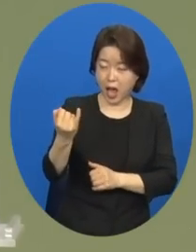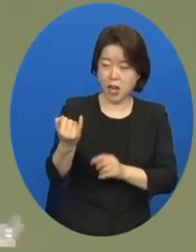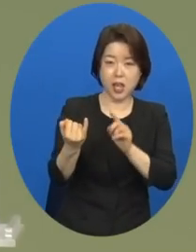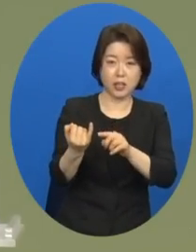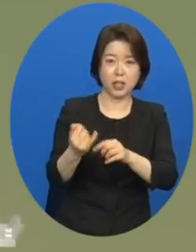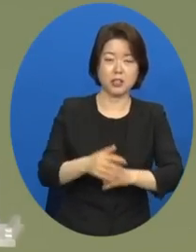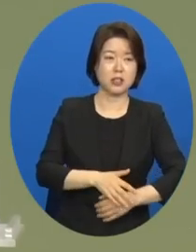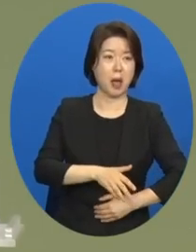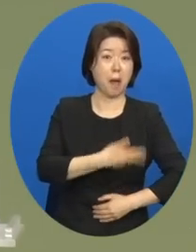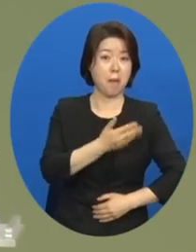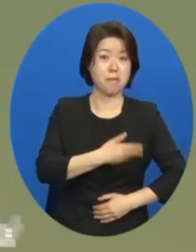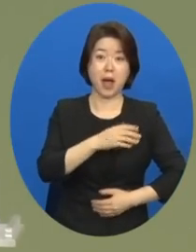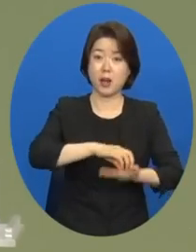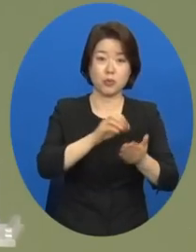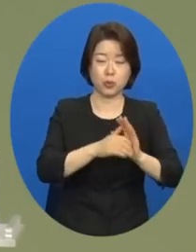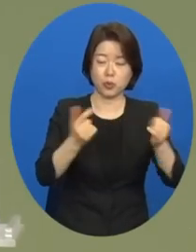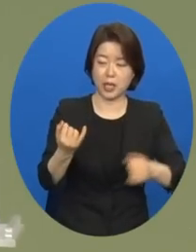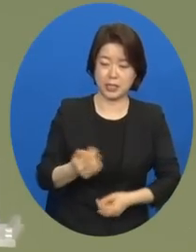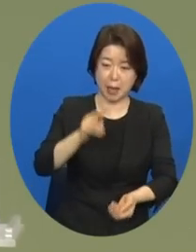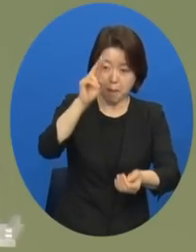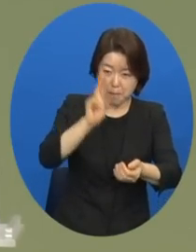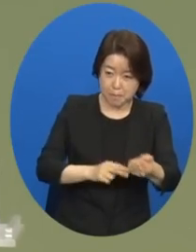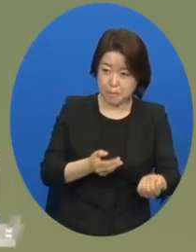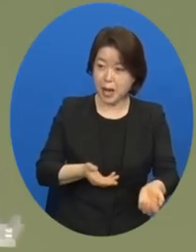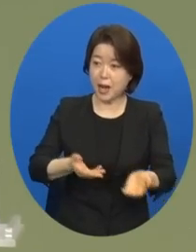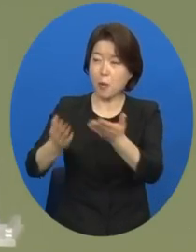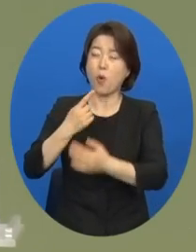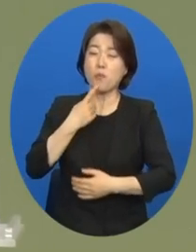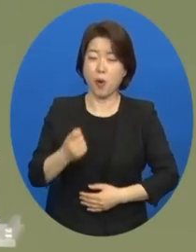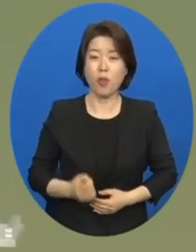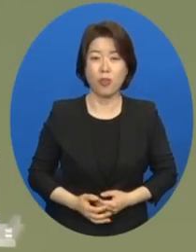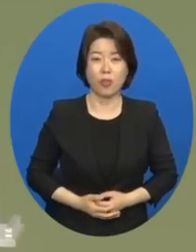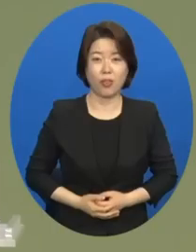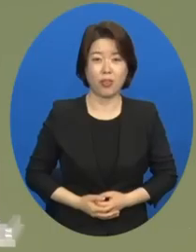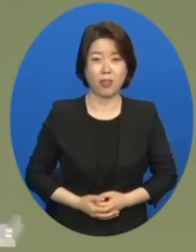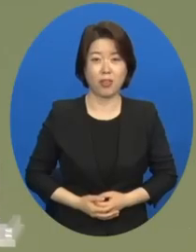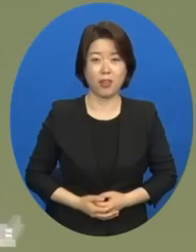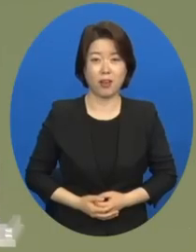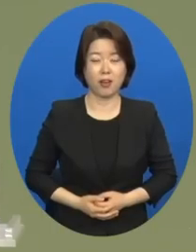놓고 바람을 핀 정도가 아니고 팔아먹을 뻔했다는 거예요 아내